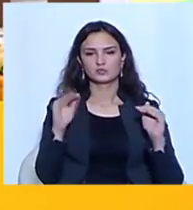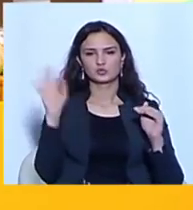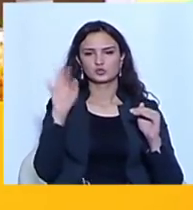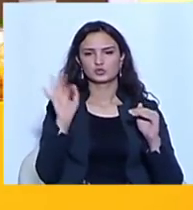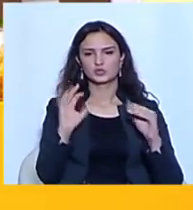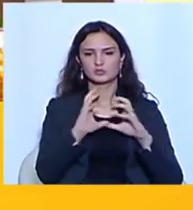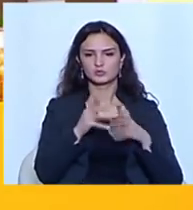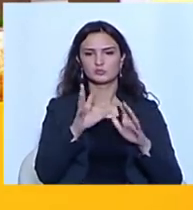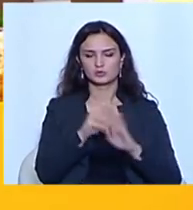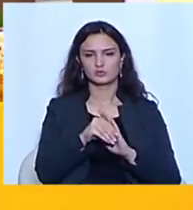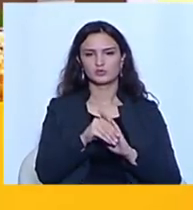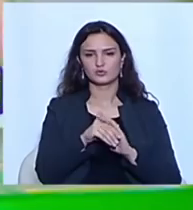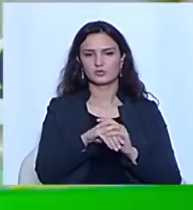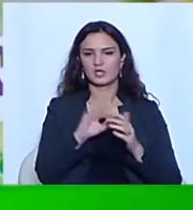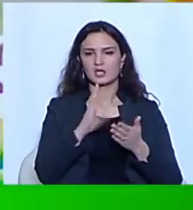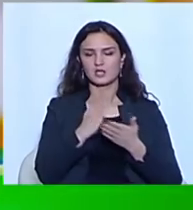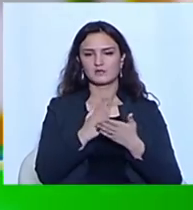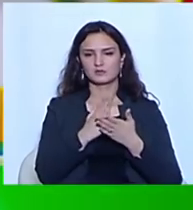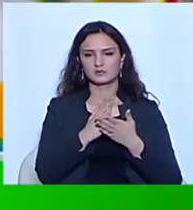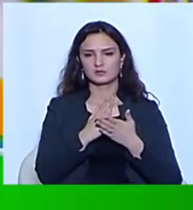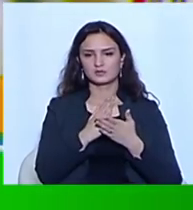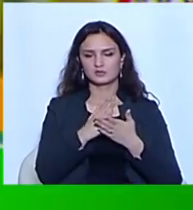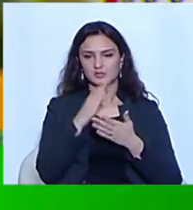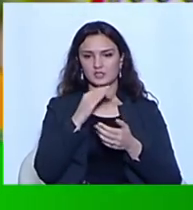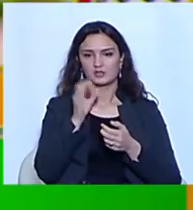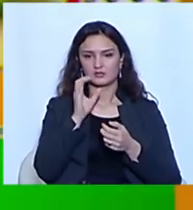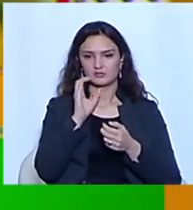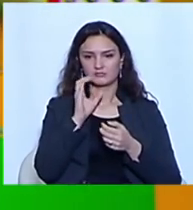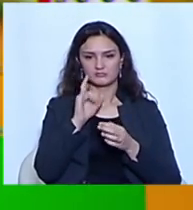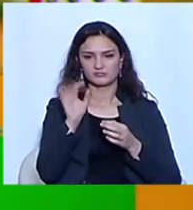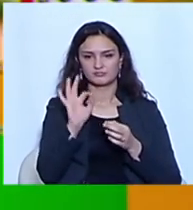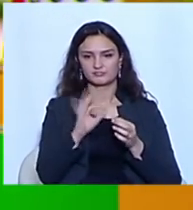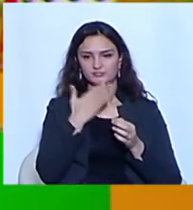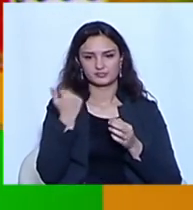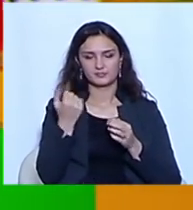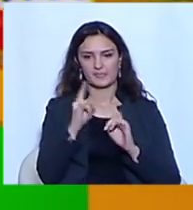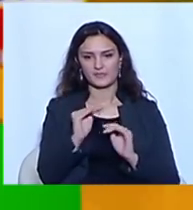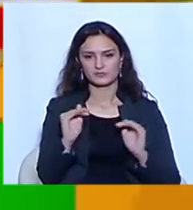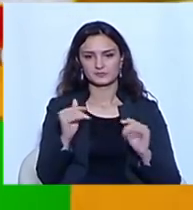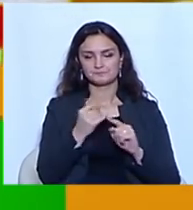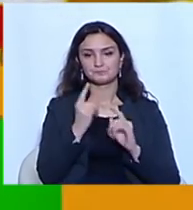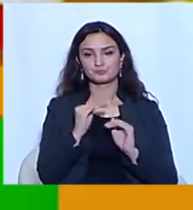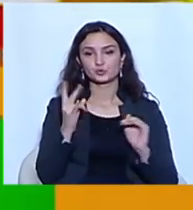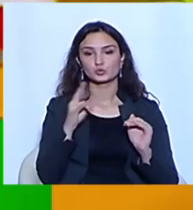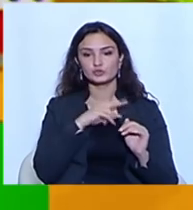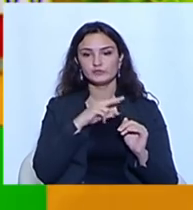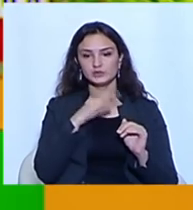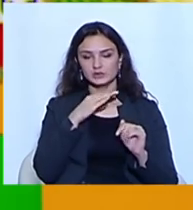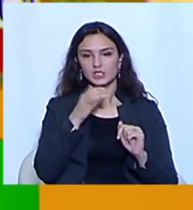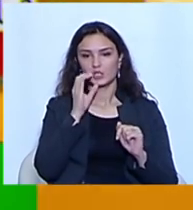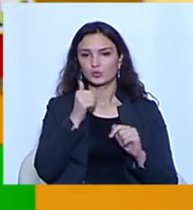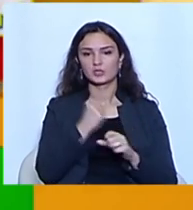უხშირესად მსოფლიოში არ აქვთ ადეკვატური რაოდენობით სითხის მოხმარება, წყლის მოხმარება. ამიტომ ბავშვებს შევაყვარო წყალით,